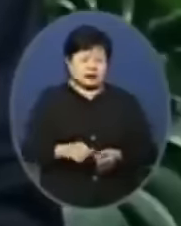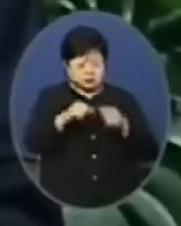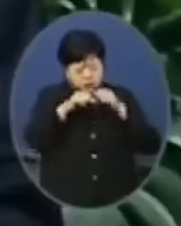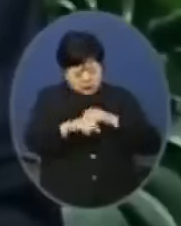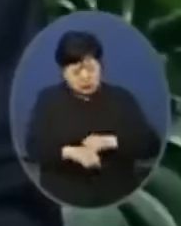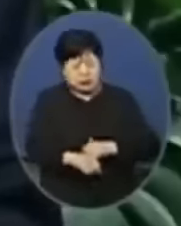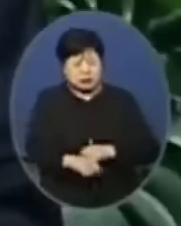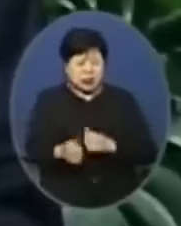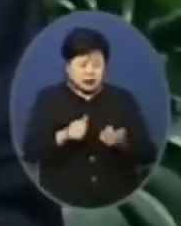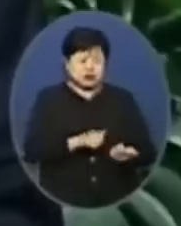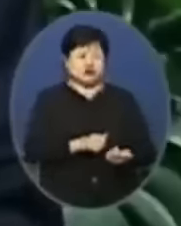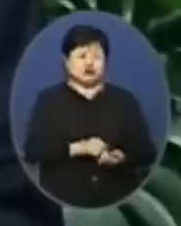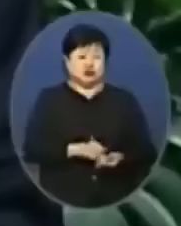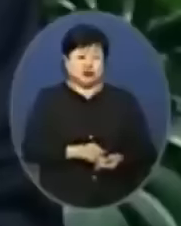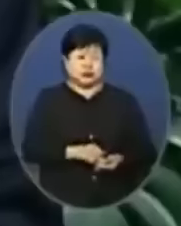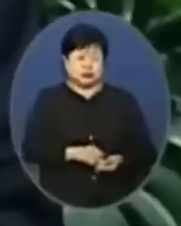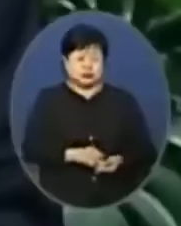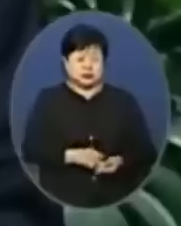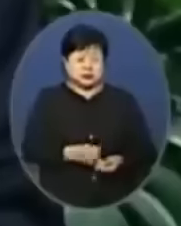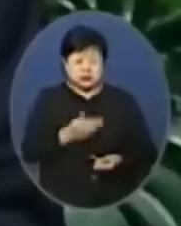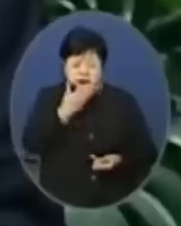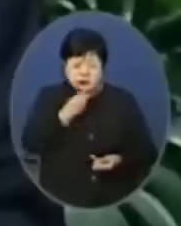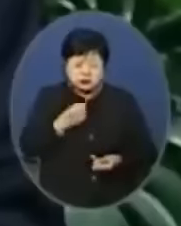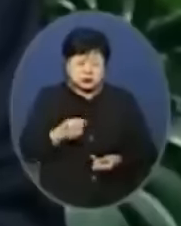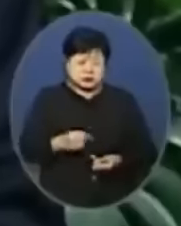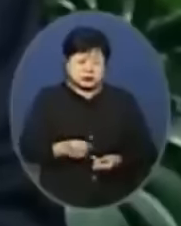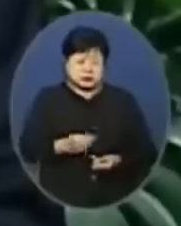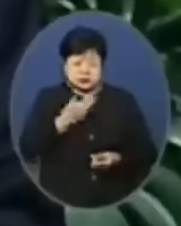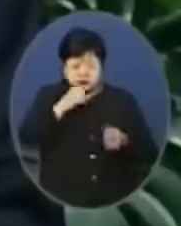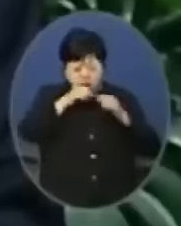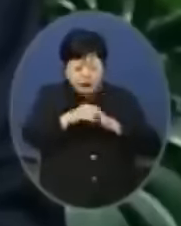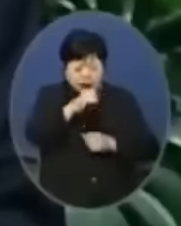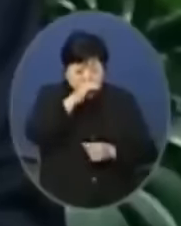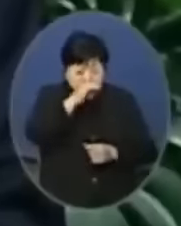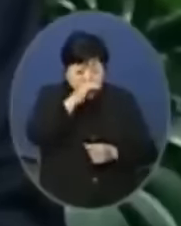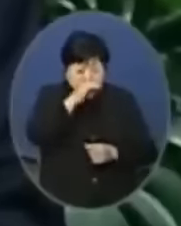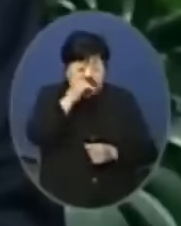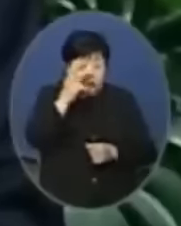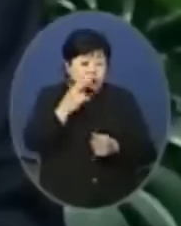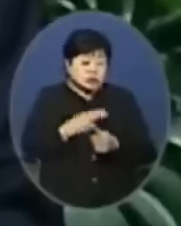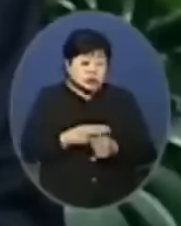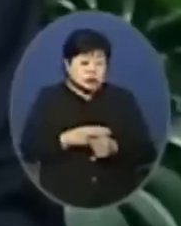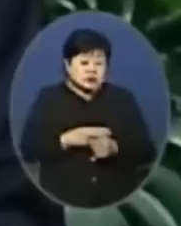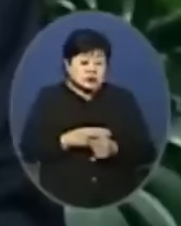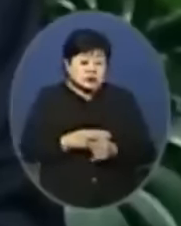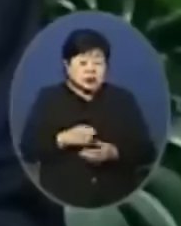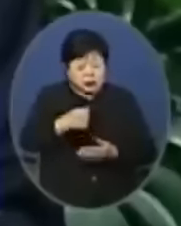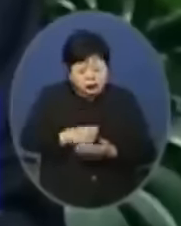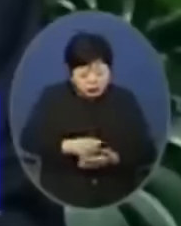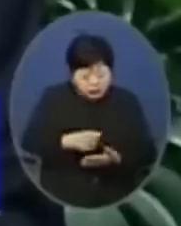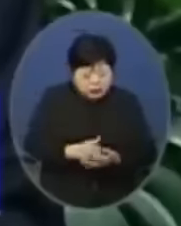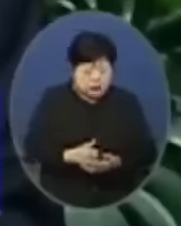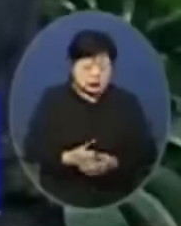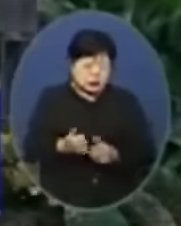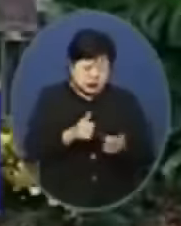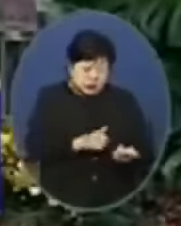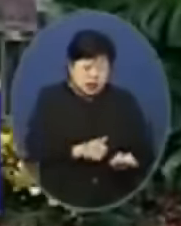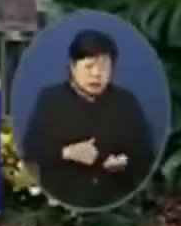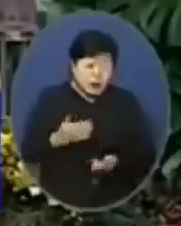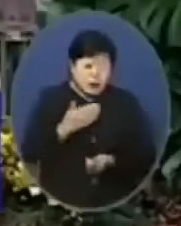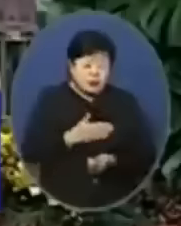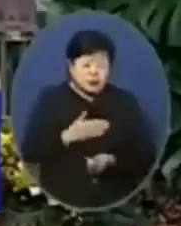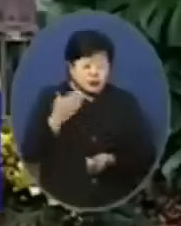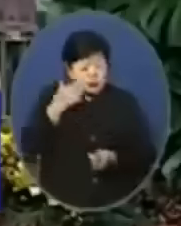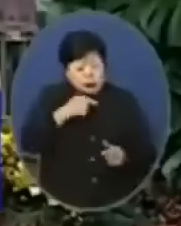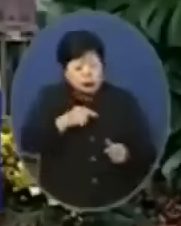있고 죽음과 무의 절망이 있습니다. 성경의 사도 바울 선생도 오라 나는 공고한 사람이로다 이 사망의